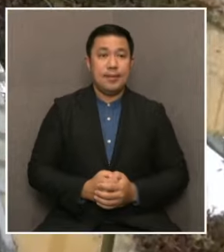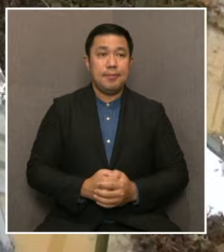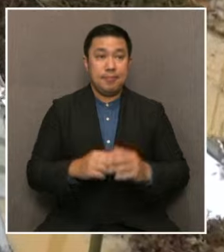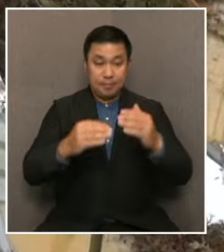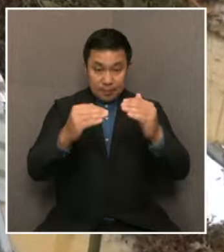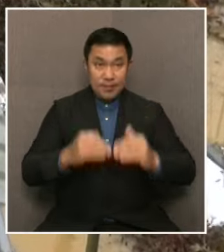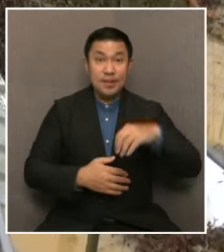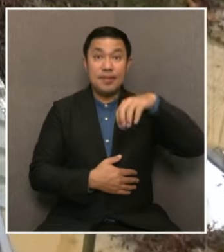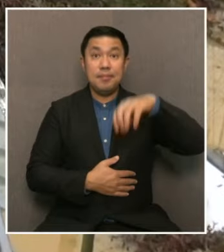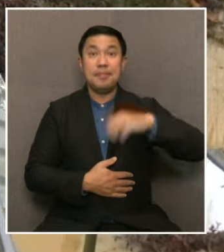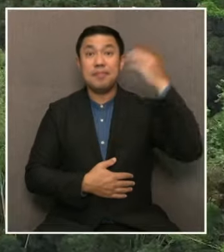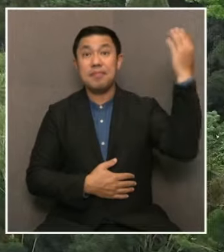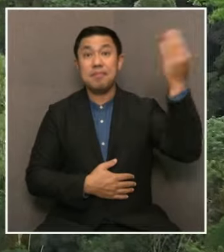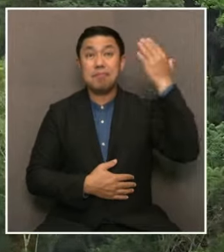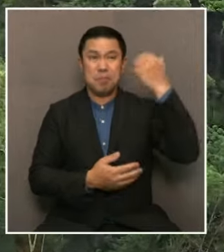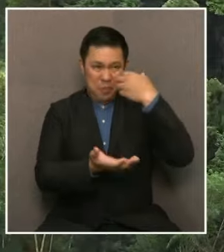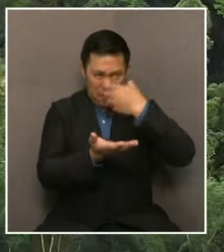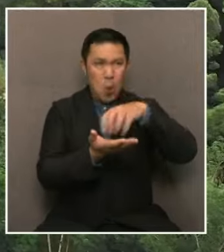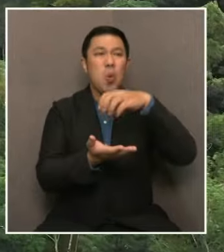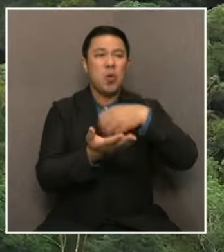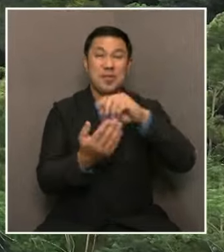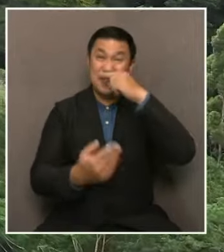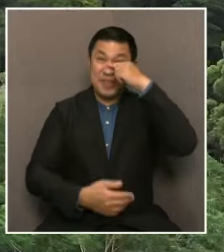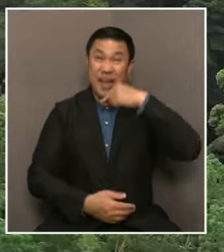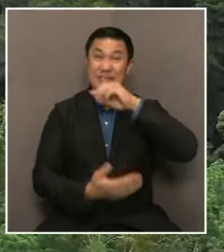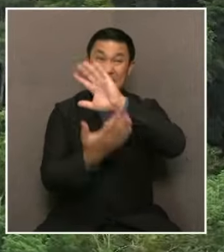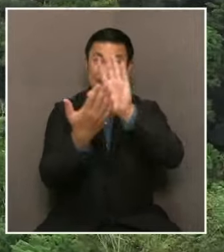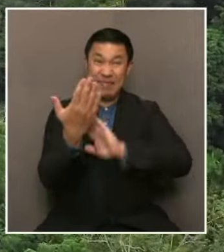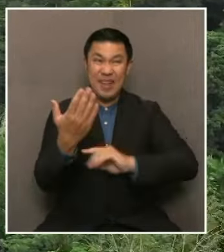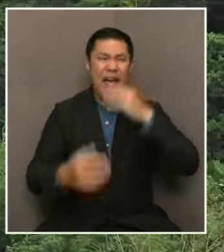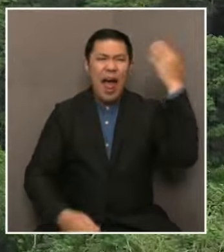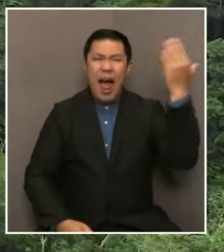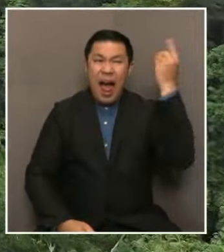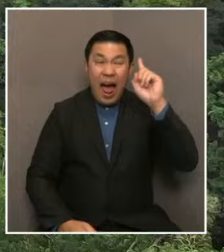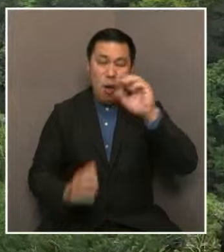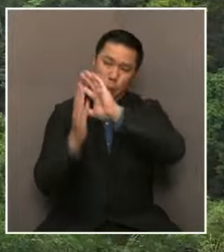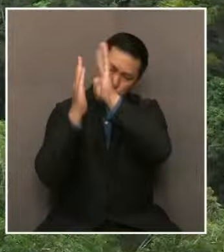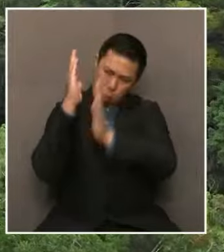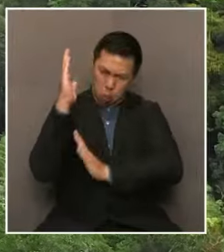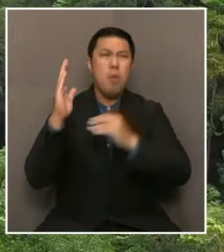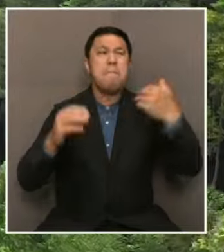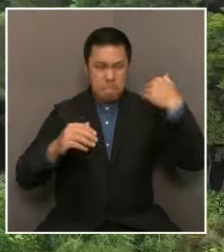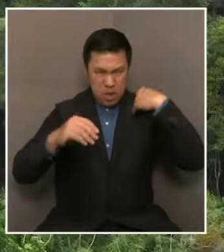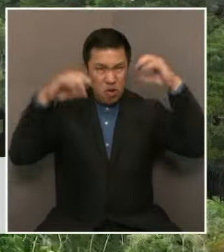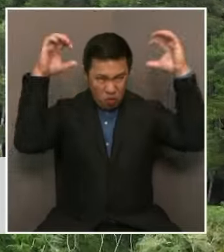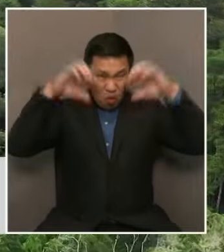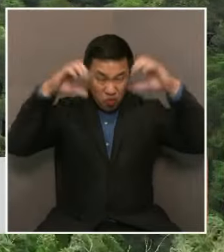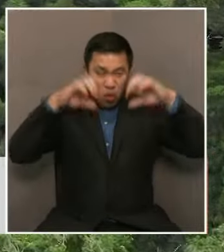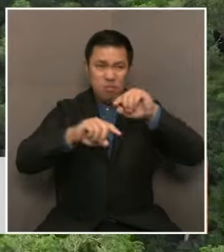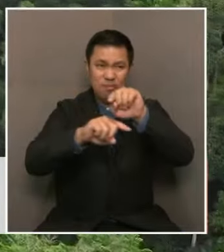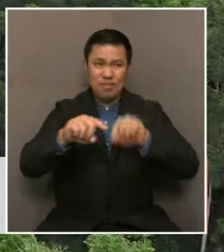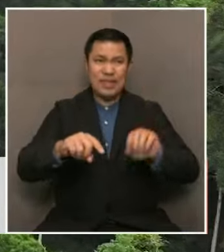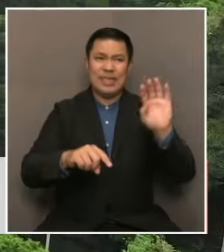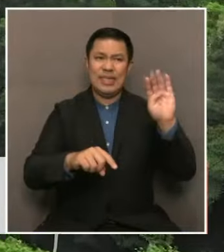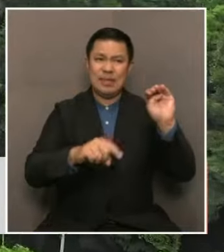ตุนิยมวิทยานะคะได้รายงานลักษณะอากาศของประเทศไทยในวันนี้ค่ะทั่วไทยยังคงมีพายุฝนฟ้าคะนองร้อยละ40-60ของ